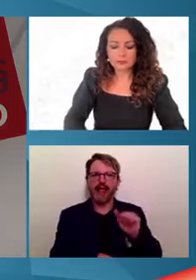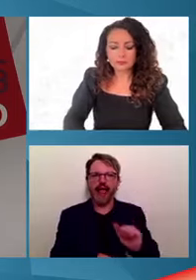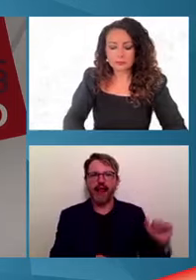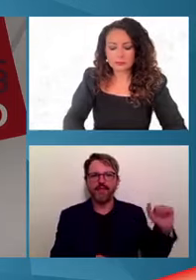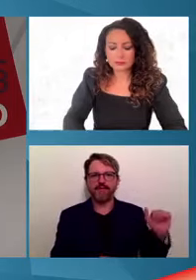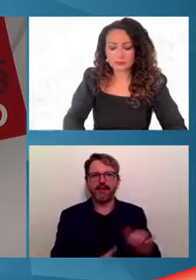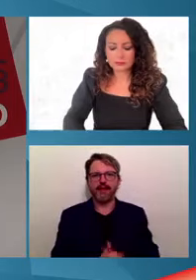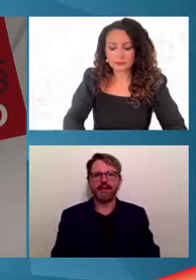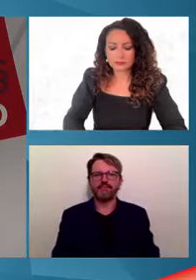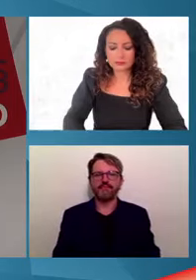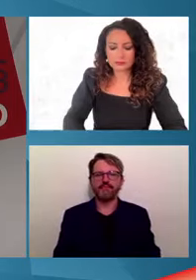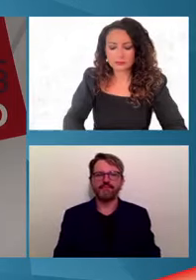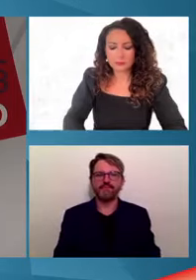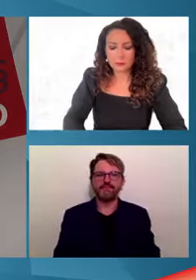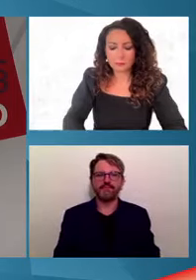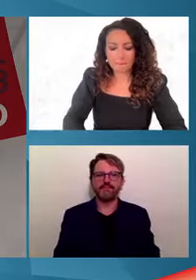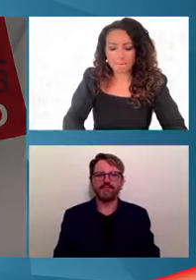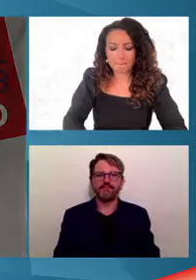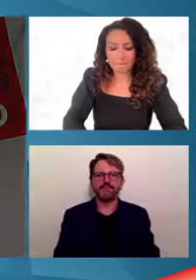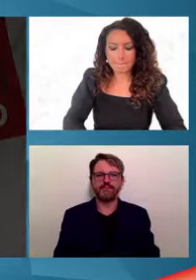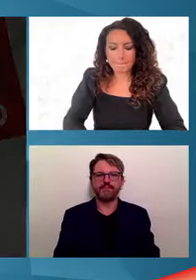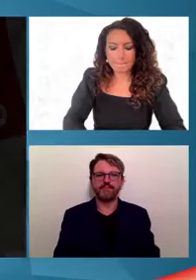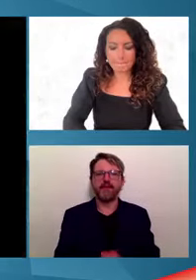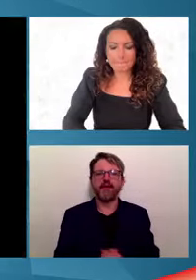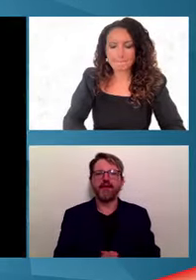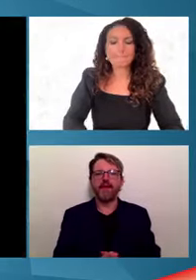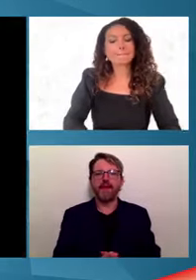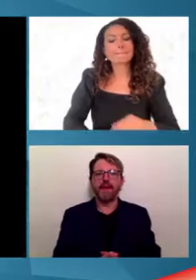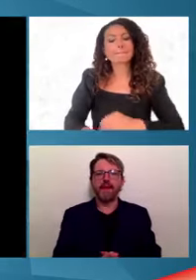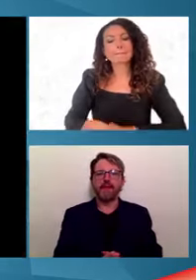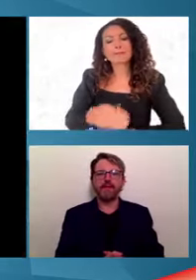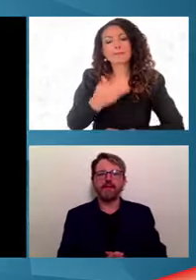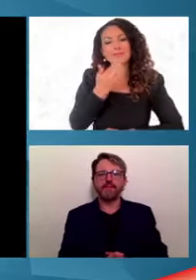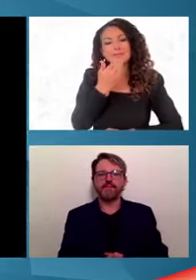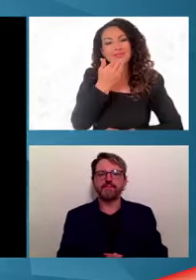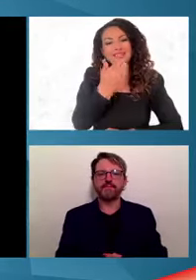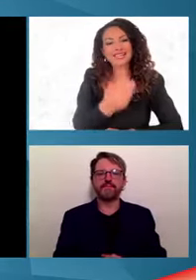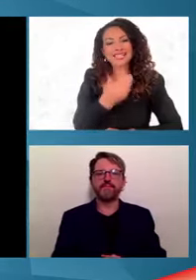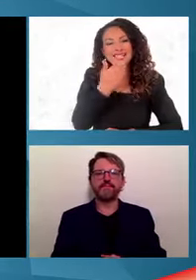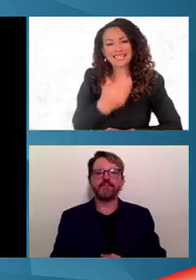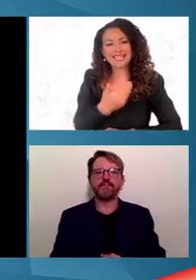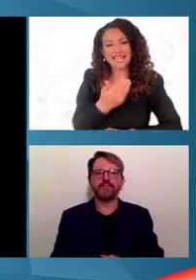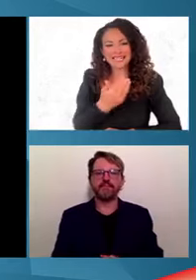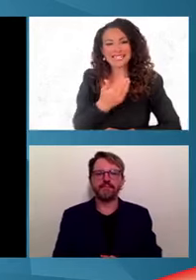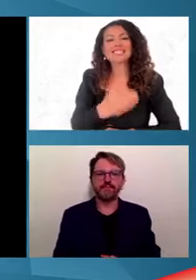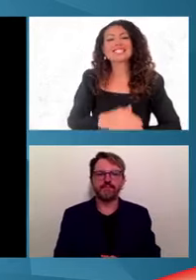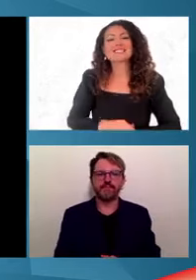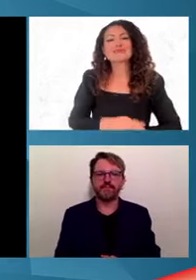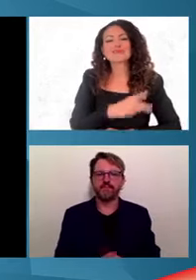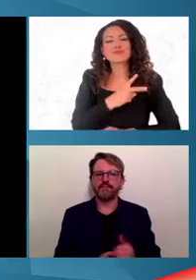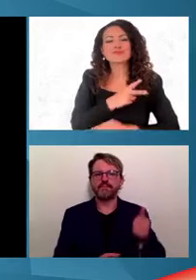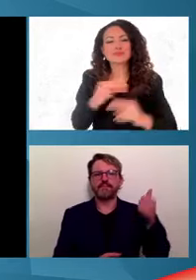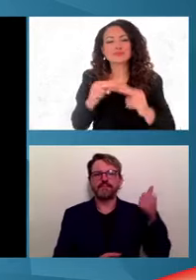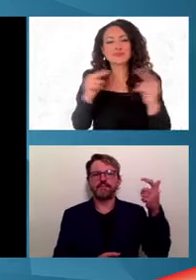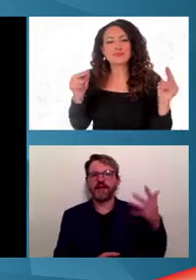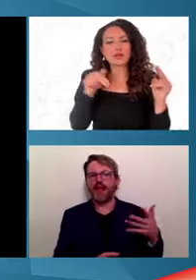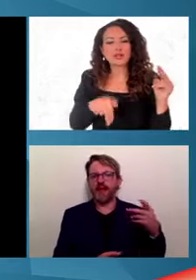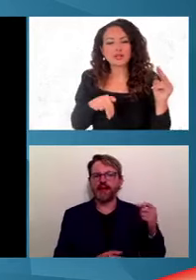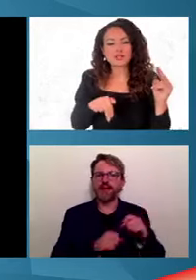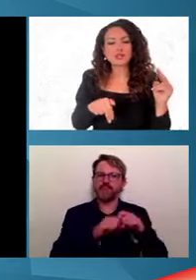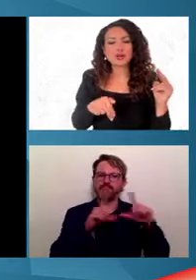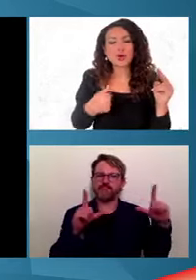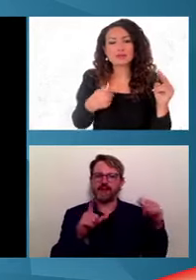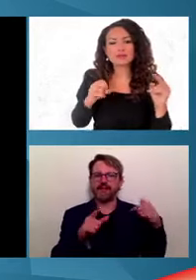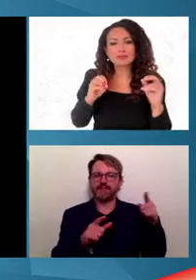Bewegung ist in das Bild gekommen und einige Facetten reich, um einige